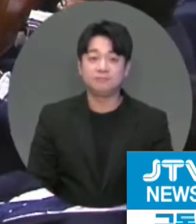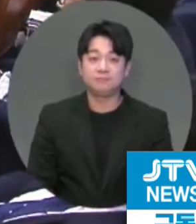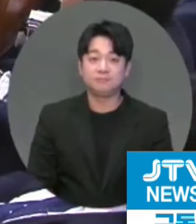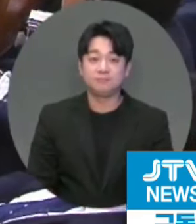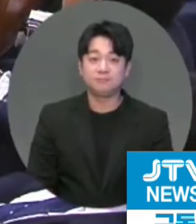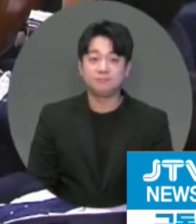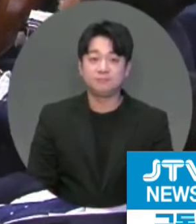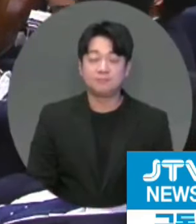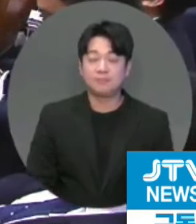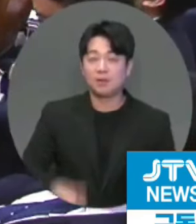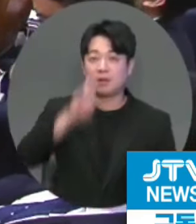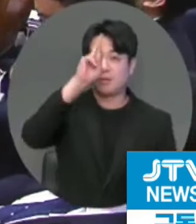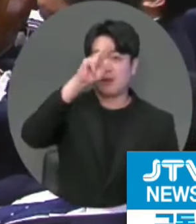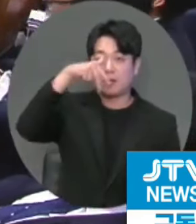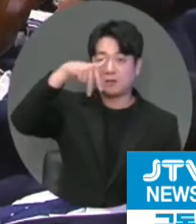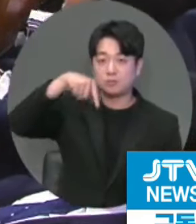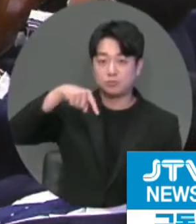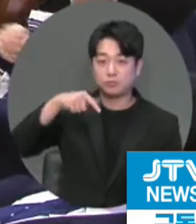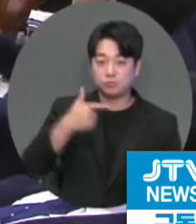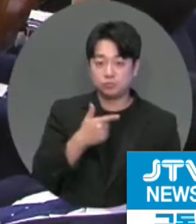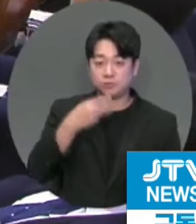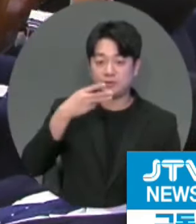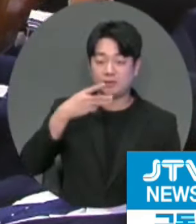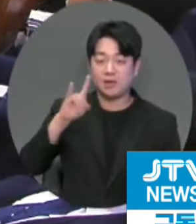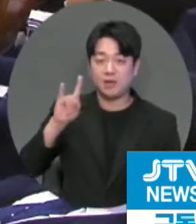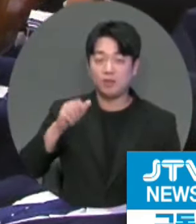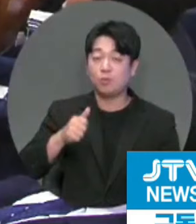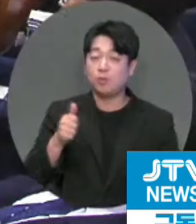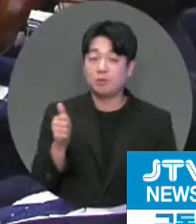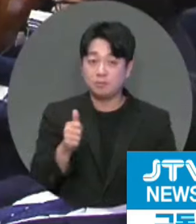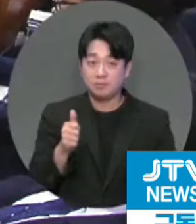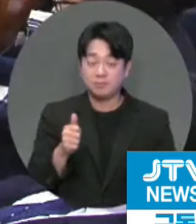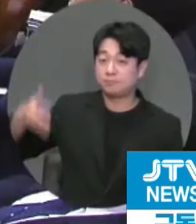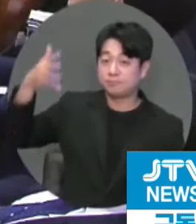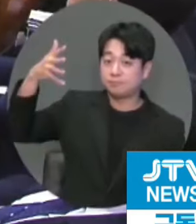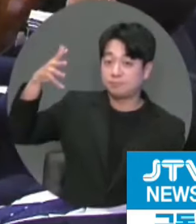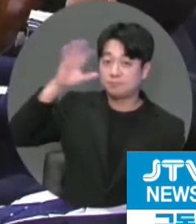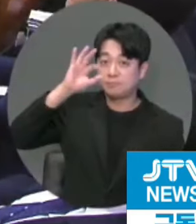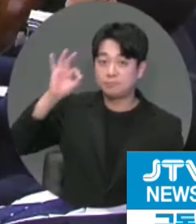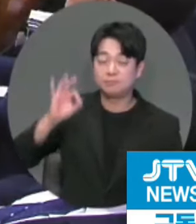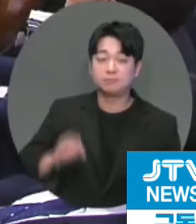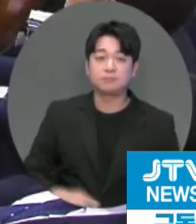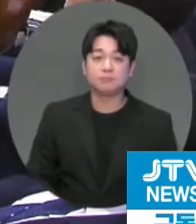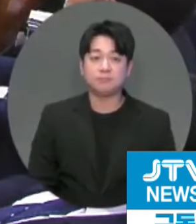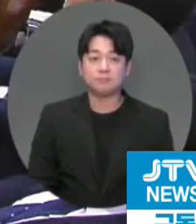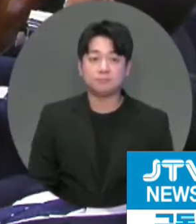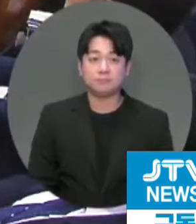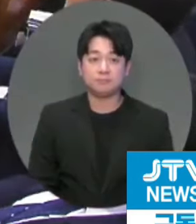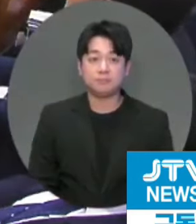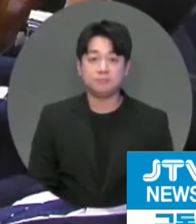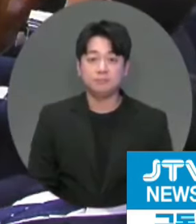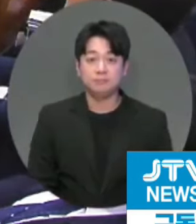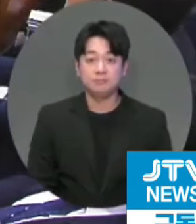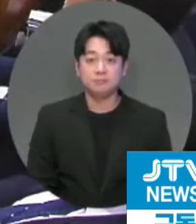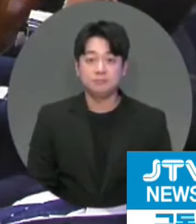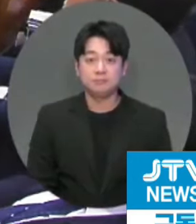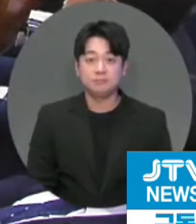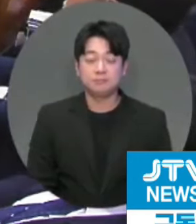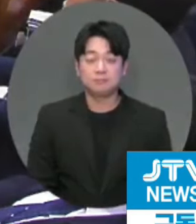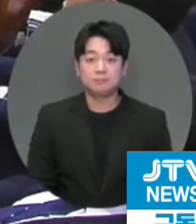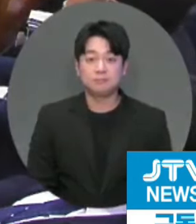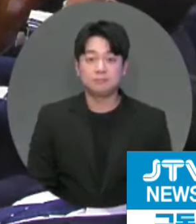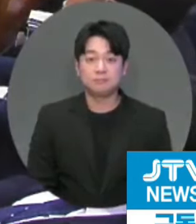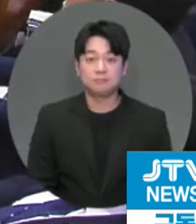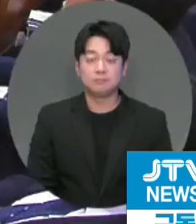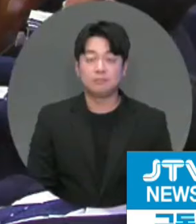예, 국민의힘 박준태 의원입니다. 자료를 좀 띄워 주시겠어요? 네, 참고인 고생 많으시죠?